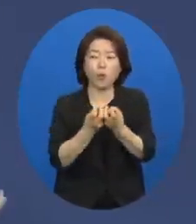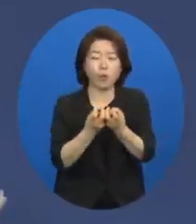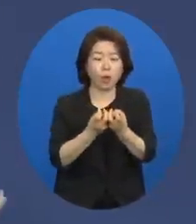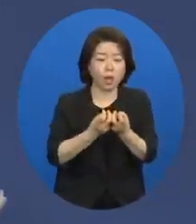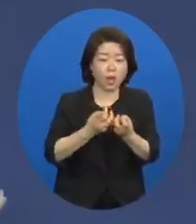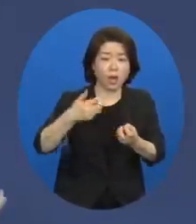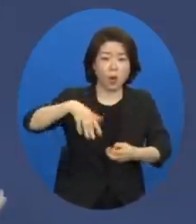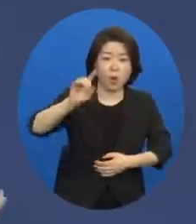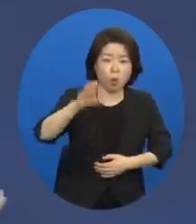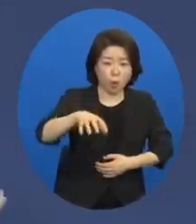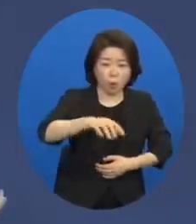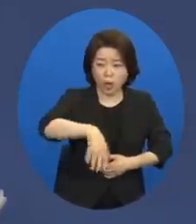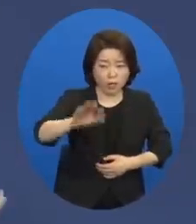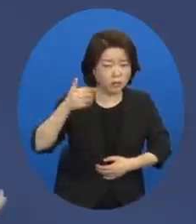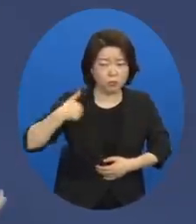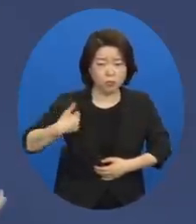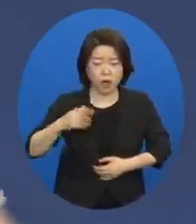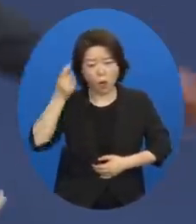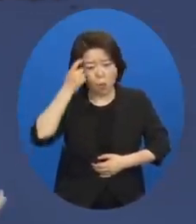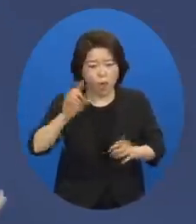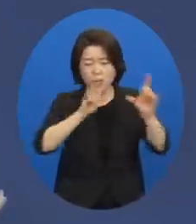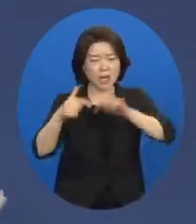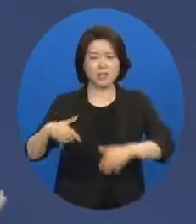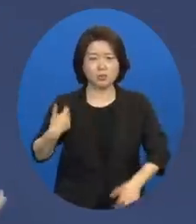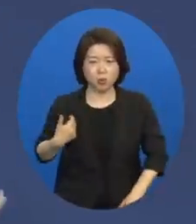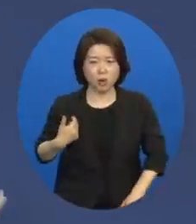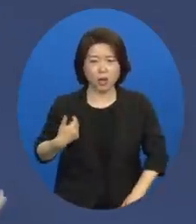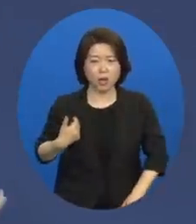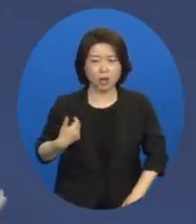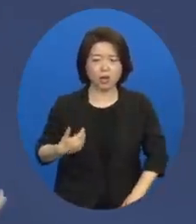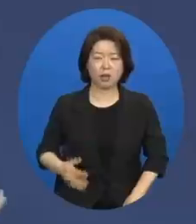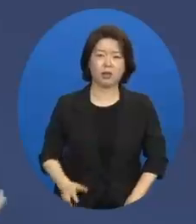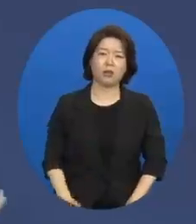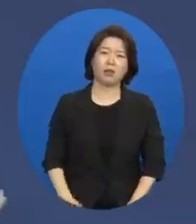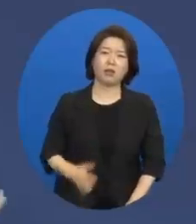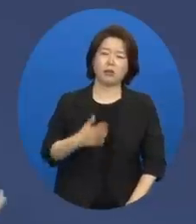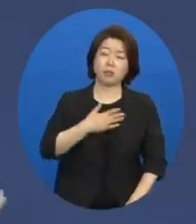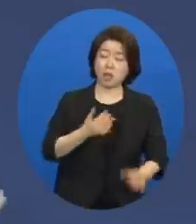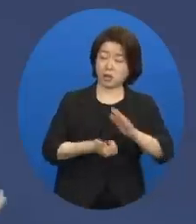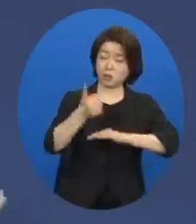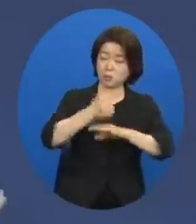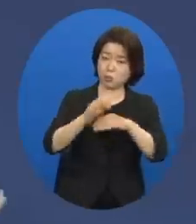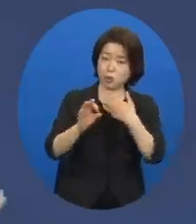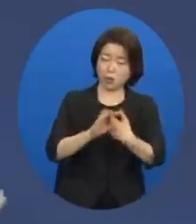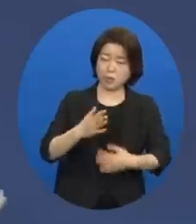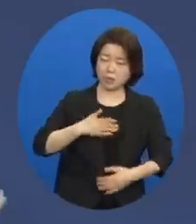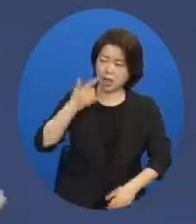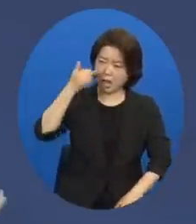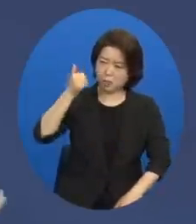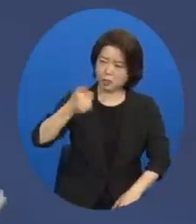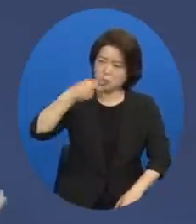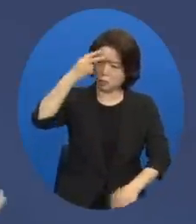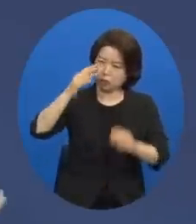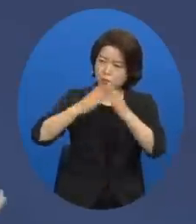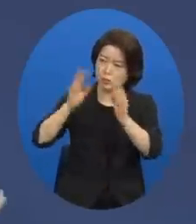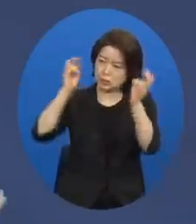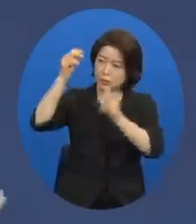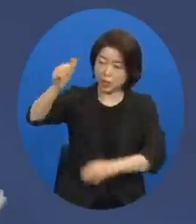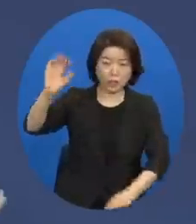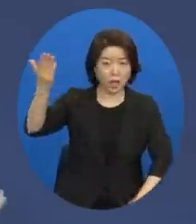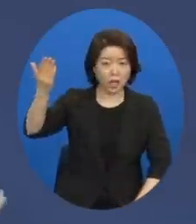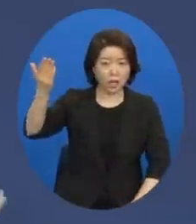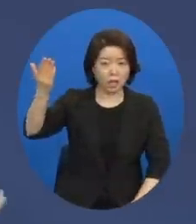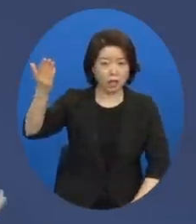가는지도 모르는데 왜 사는지도 모르는데 성공한 아버지 내가 잔뜩 성공을 하면 우리 아버지처럼 술집 사장 될 거 아니오.